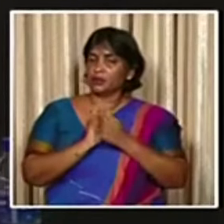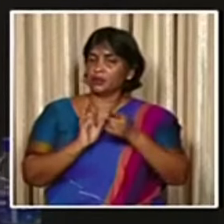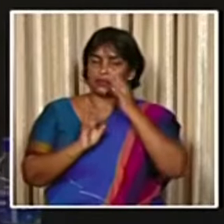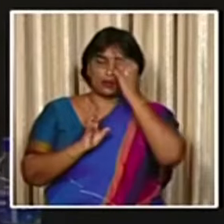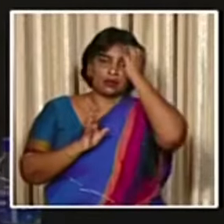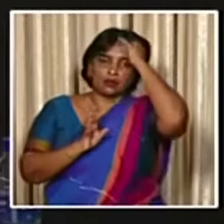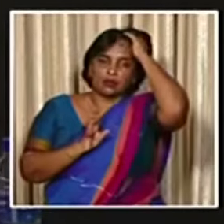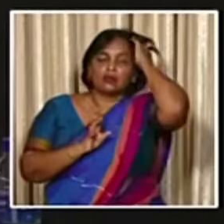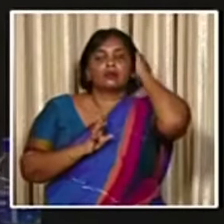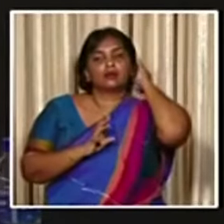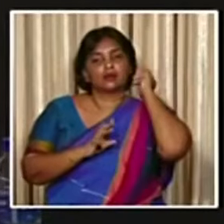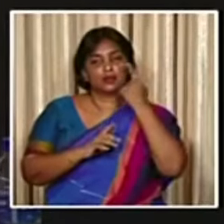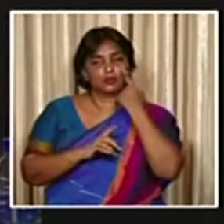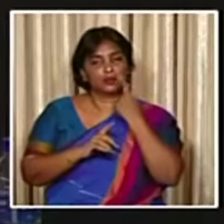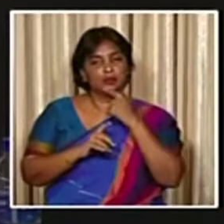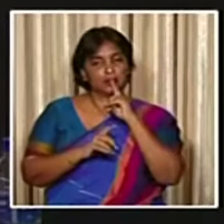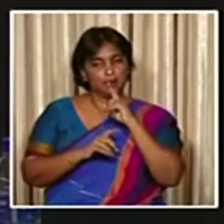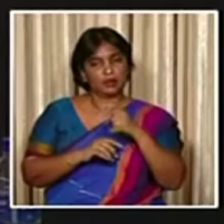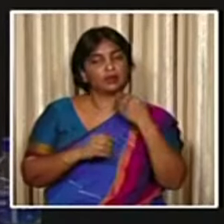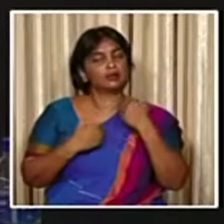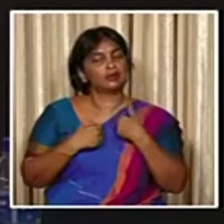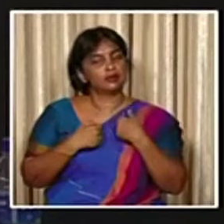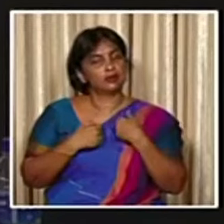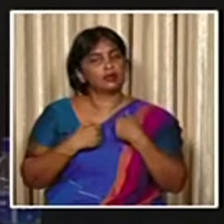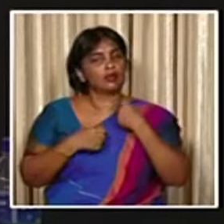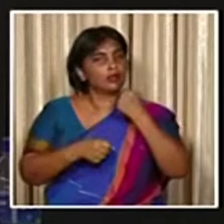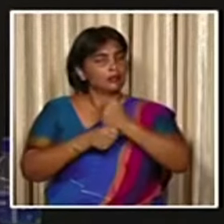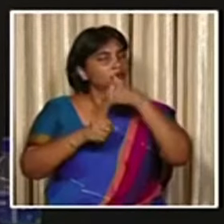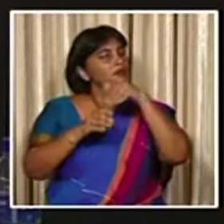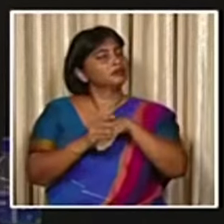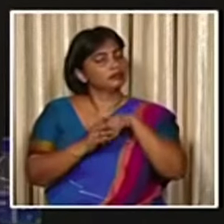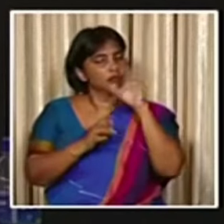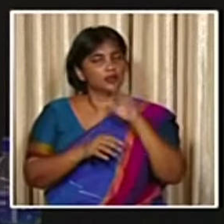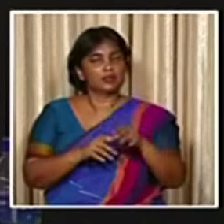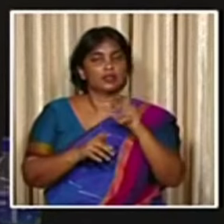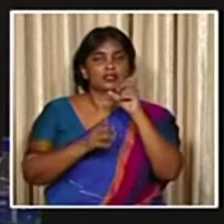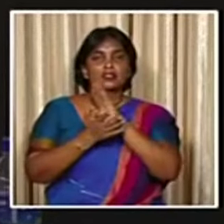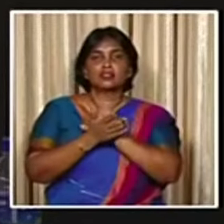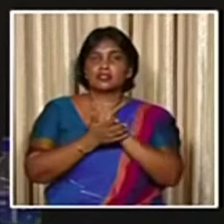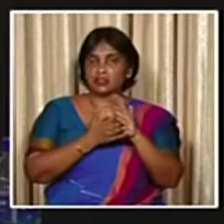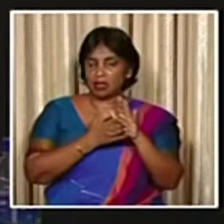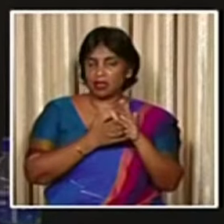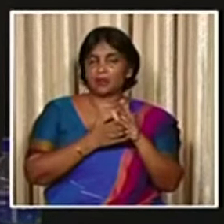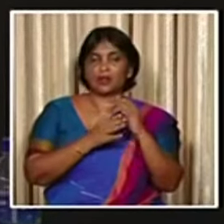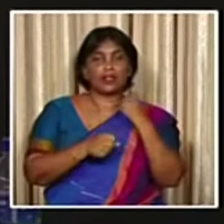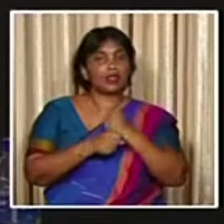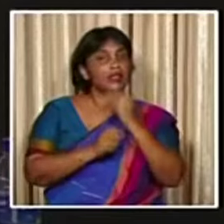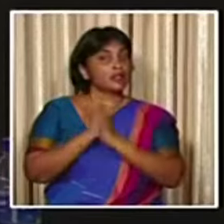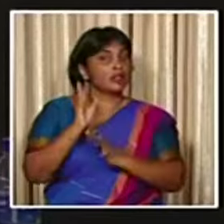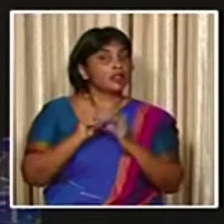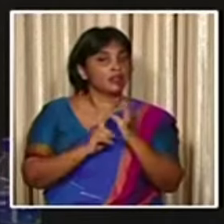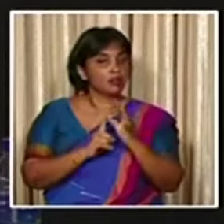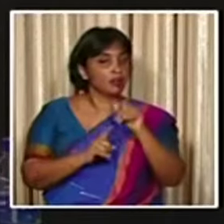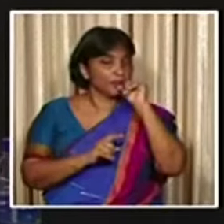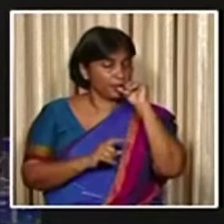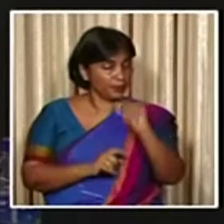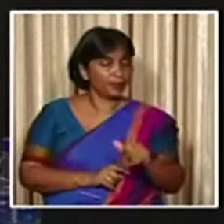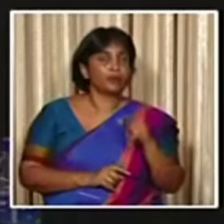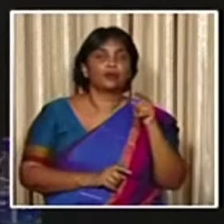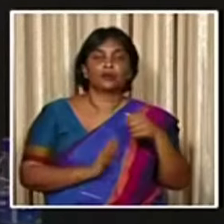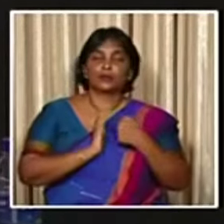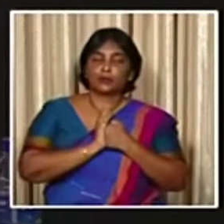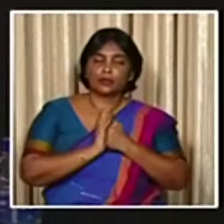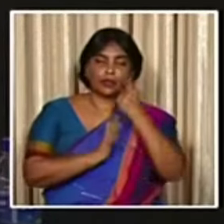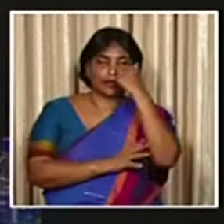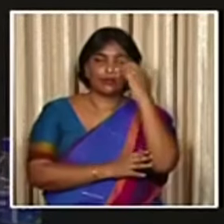සභාපතිතුමනි කියන්න කනගාටුයි අපේ ආණ්ඩු පක්ෂයේ ඉන්න චාමර සම්පත් රාජ්‍ය ඇමතිවරයා පැහැදිලිවම අති